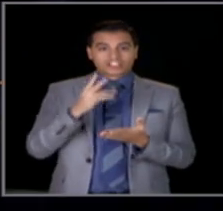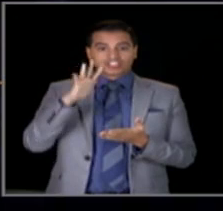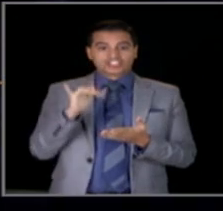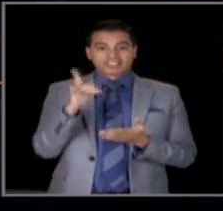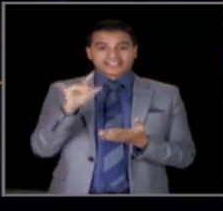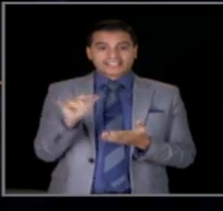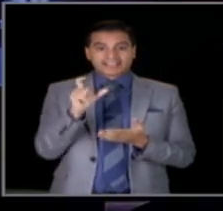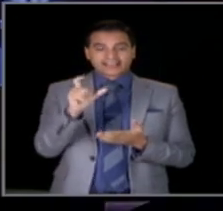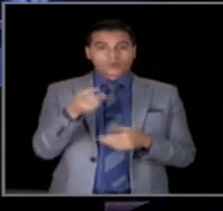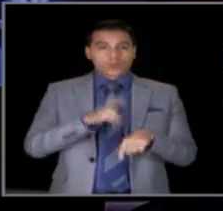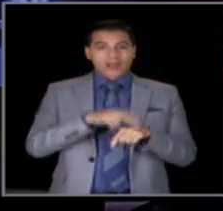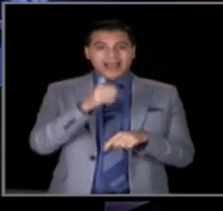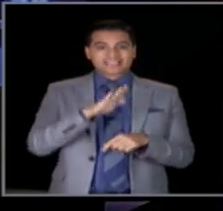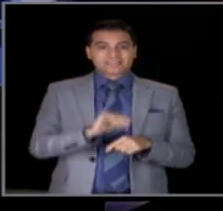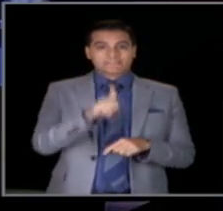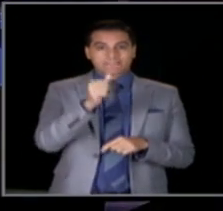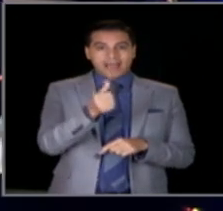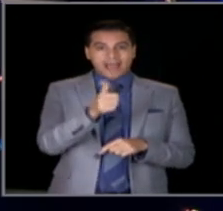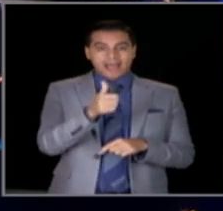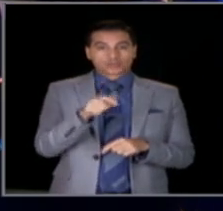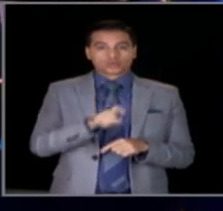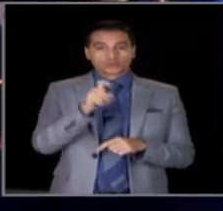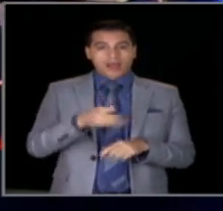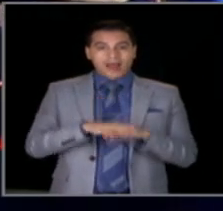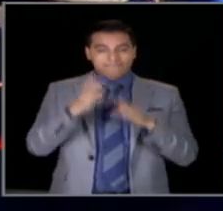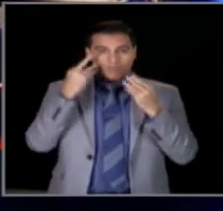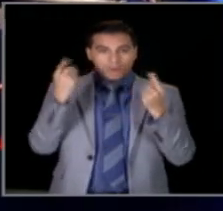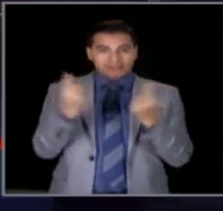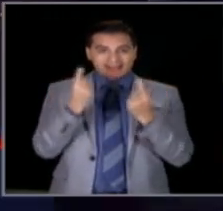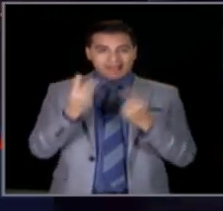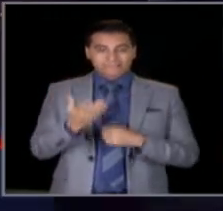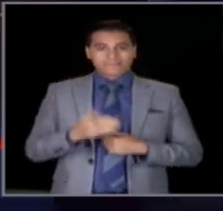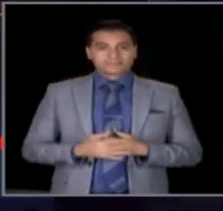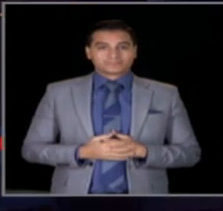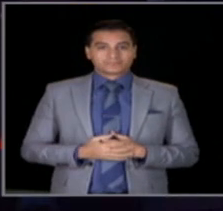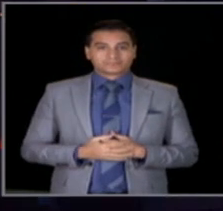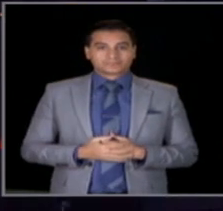وأسماء، أسماء وشيرين. وسؤال في المعلومات العامة.